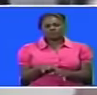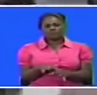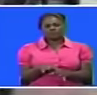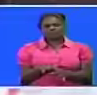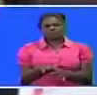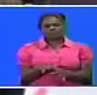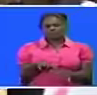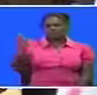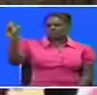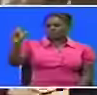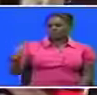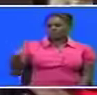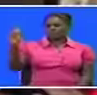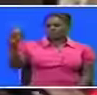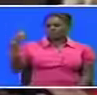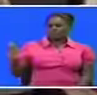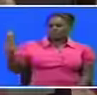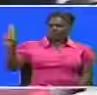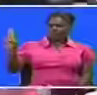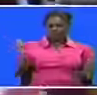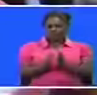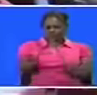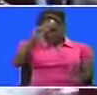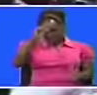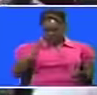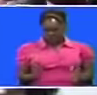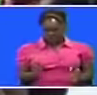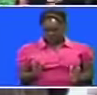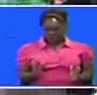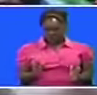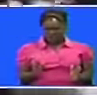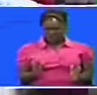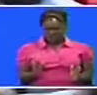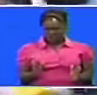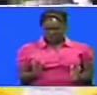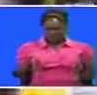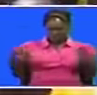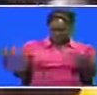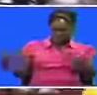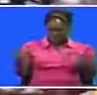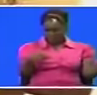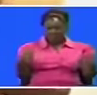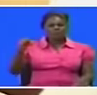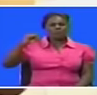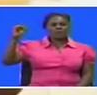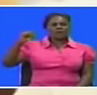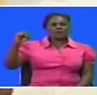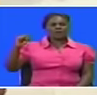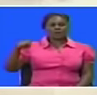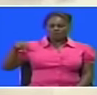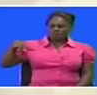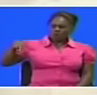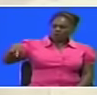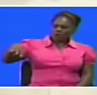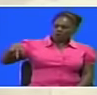Tukiingia katika pwani ya Kenya, Rais Uhuru Kenyatta na Gavana Ali Hassan Joho wanavuta jugwe la siasa. Tutatembea